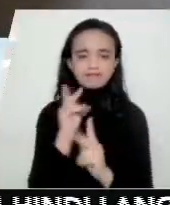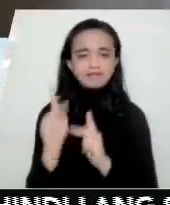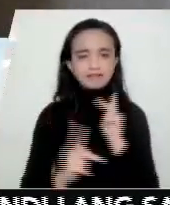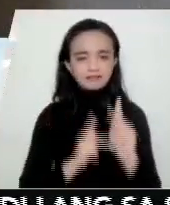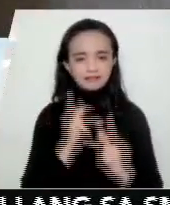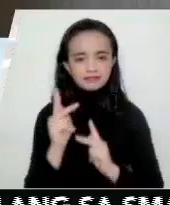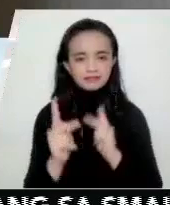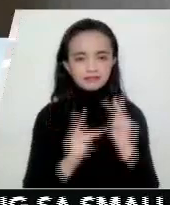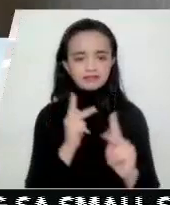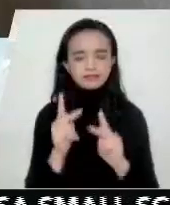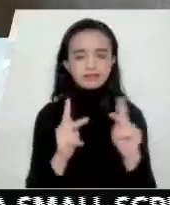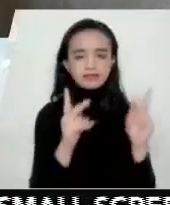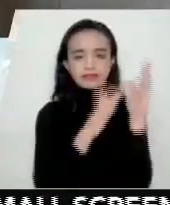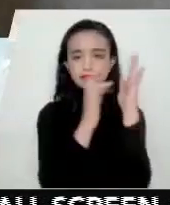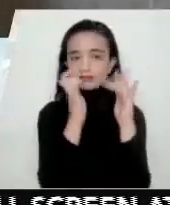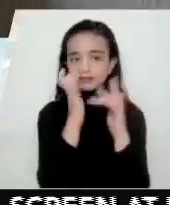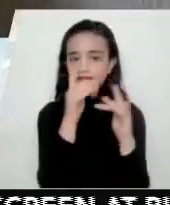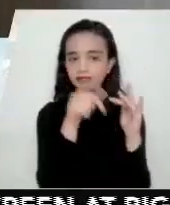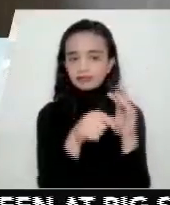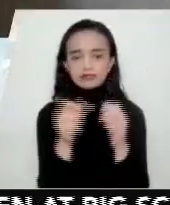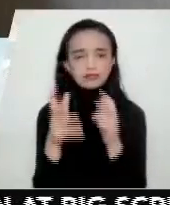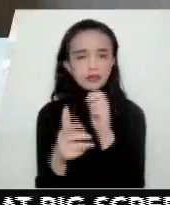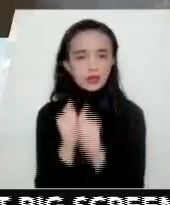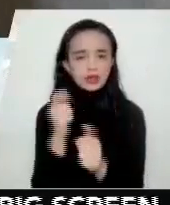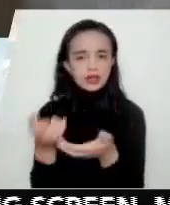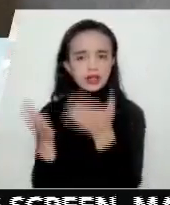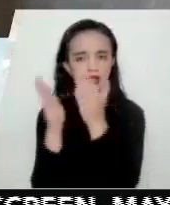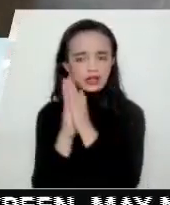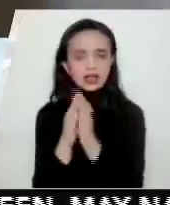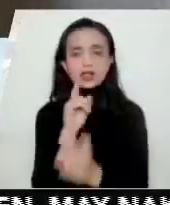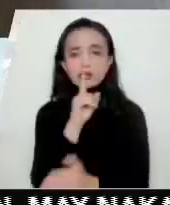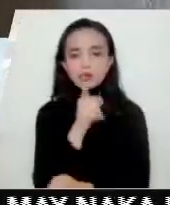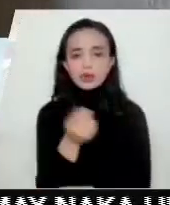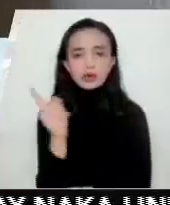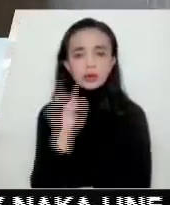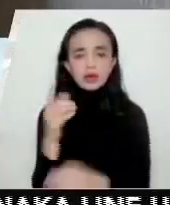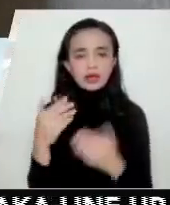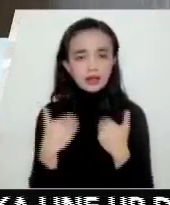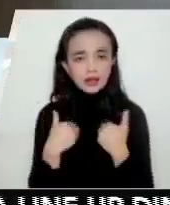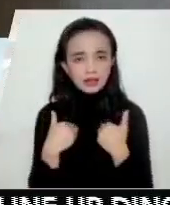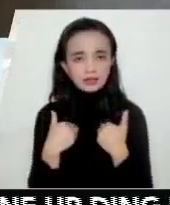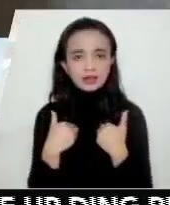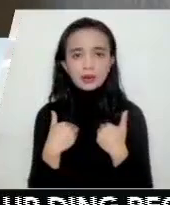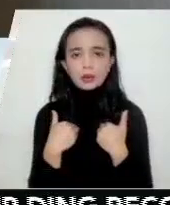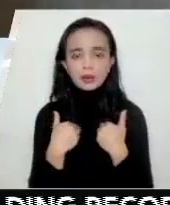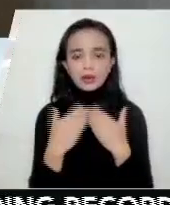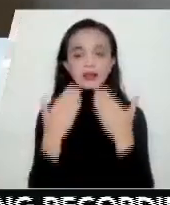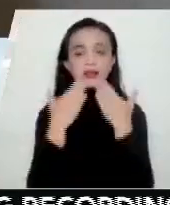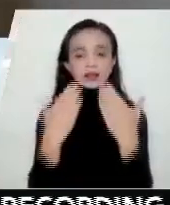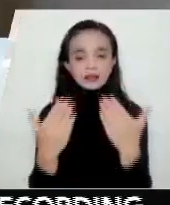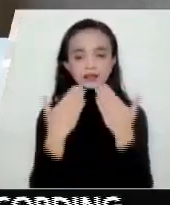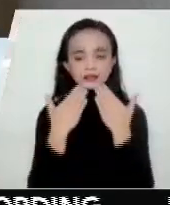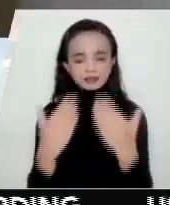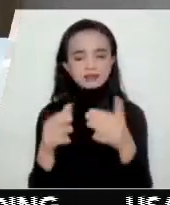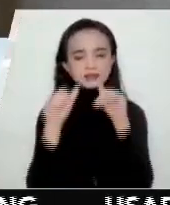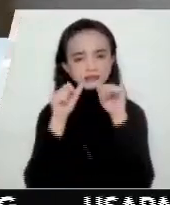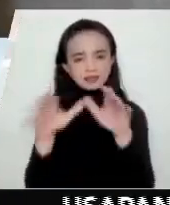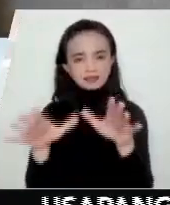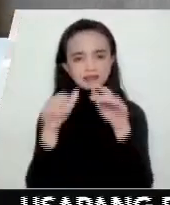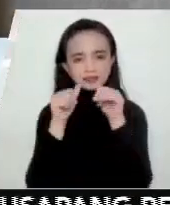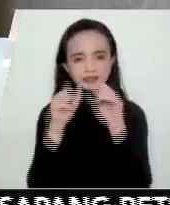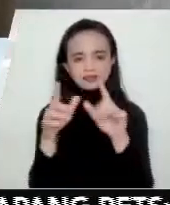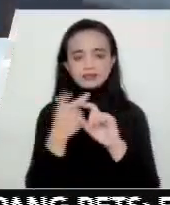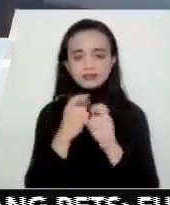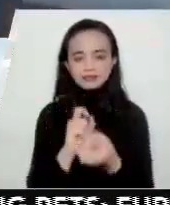Poon. Karamihan sa kanila may hinihiling, pero ang talagang nananaig sa kanila ay ang pasasalamat sa mga biyayang natatanggap nila mula sa